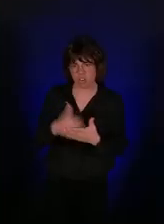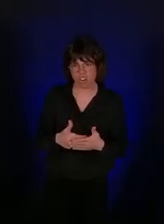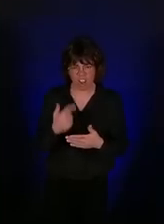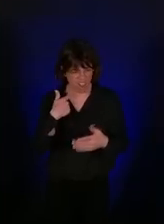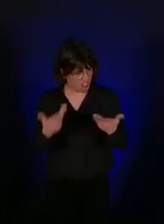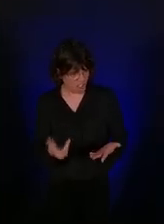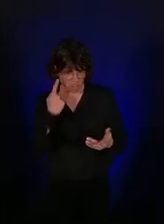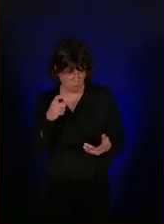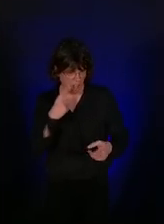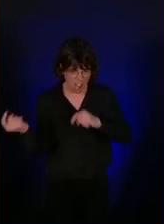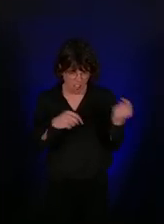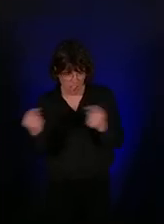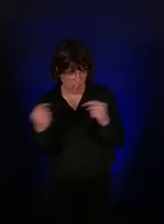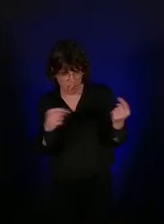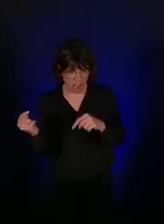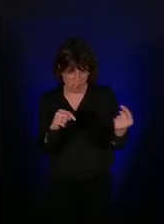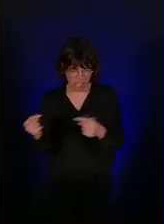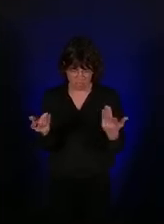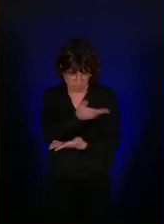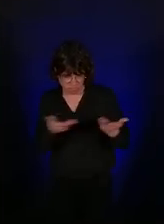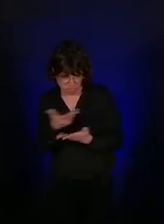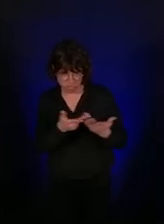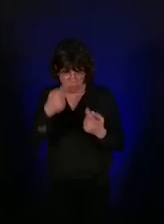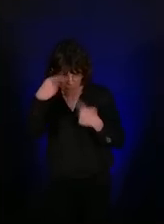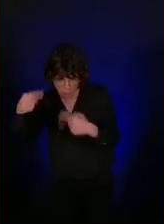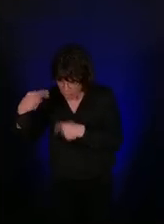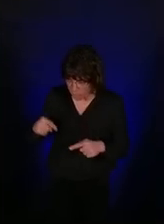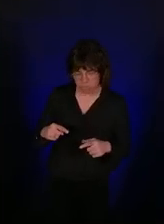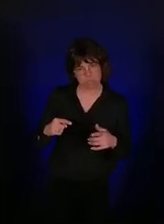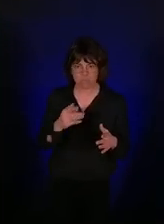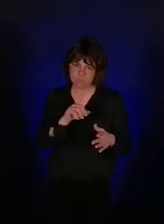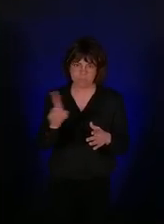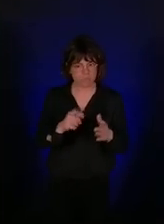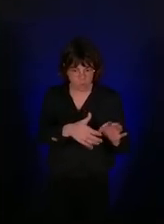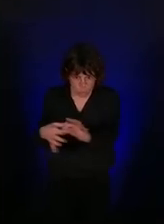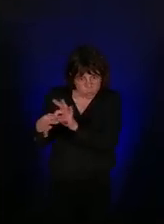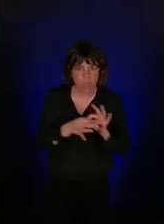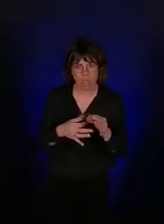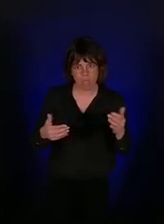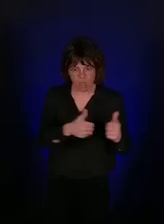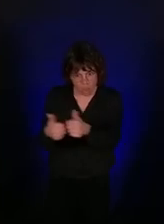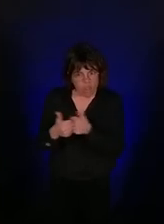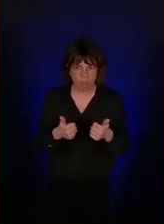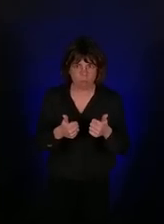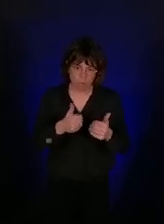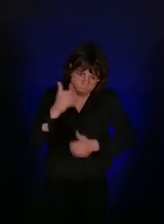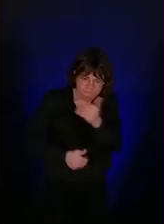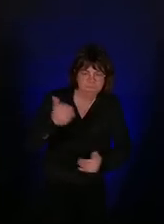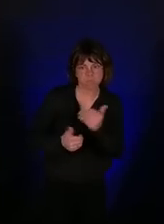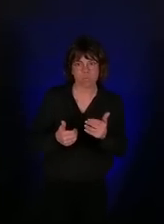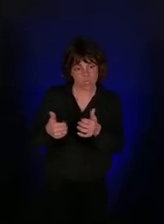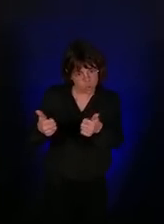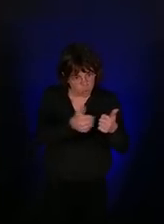gueule. On donne à manger aux corbeaux alors qu'on devrait travailler toutes et tous ensemble et sortir grandis de ce congrès. Et